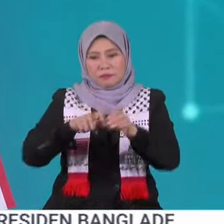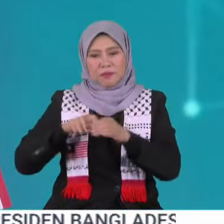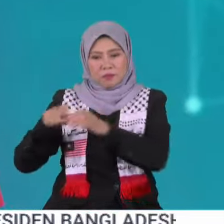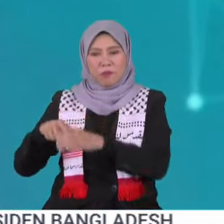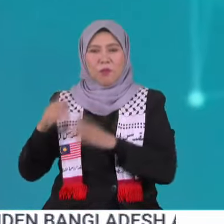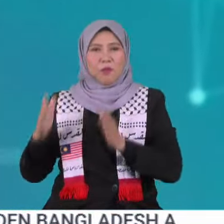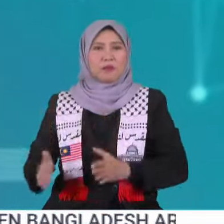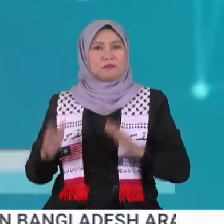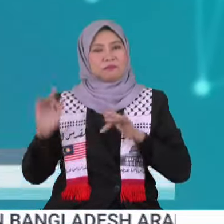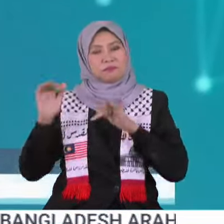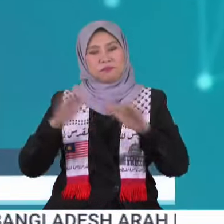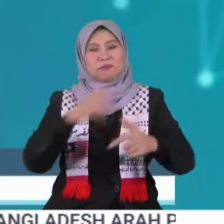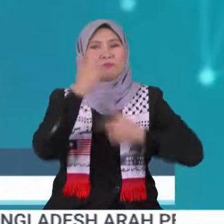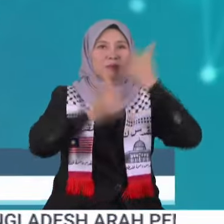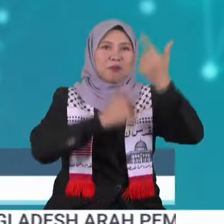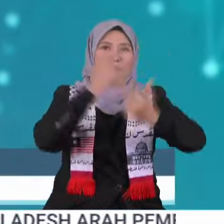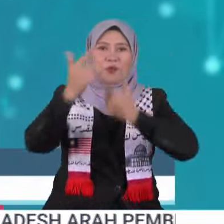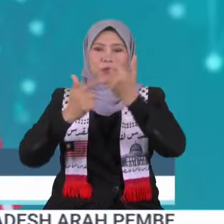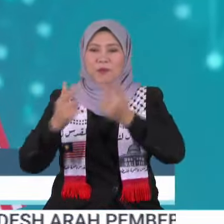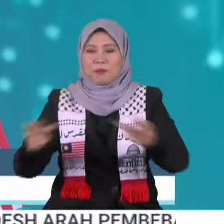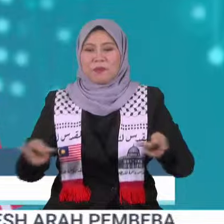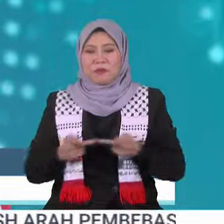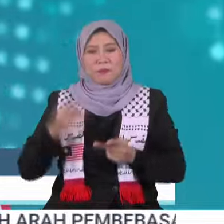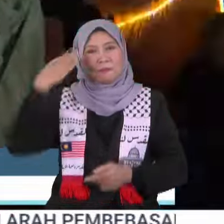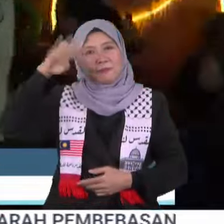untuk menerokai lokasi-lokasi menarik di Perlis.